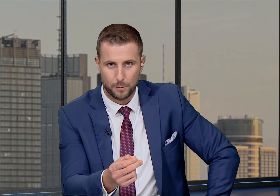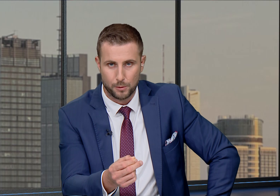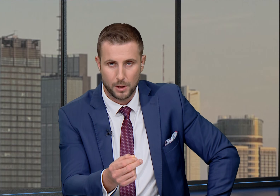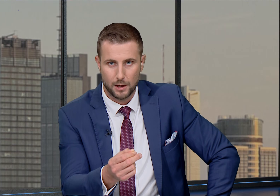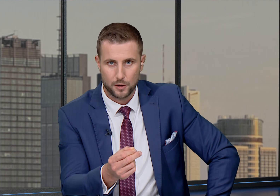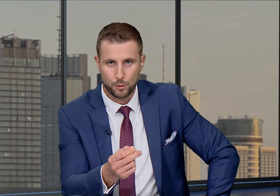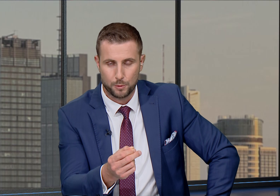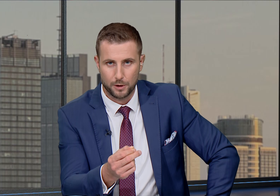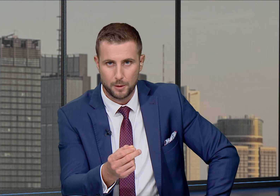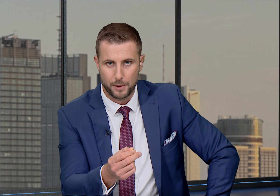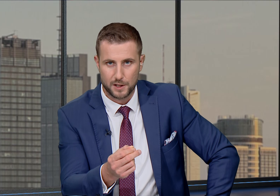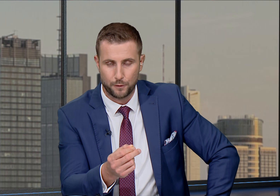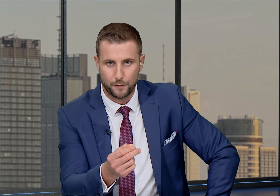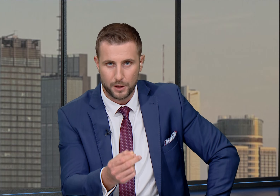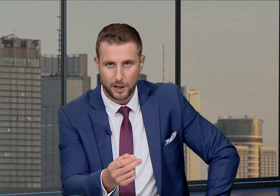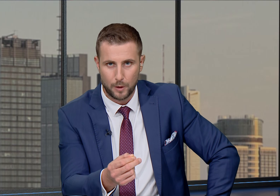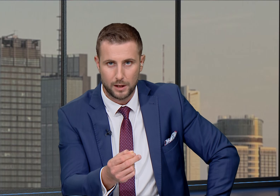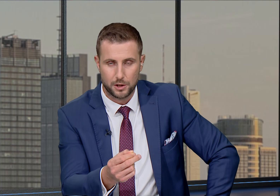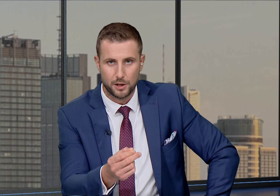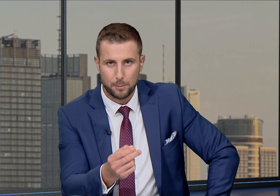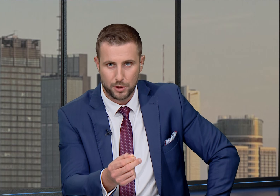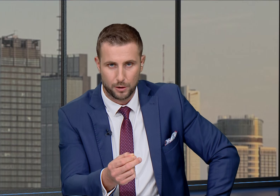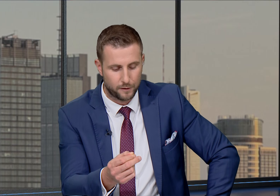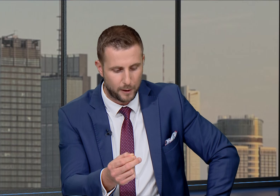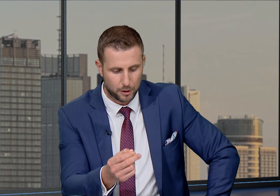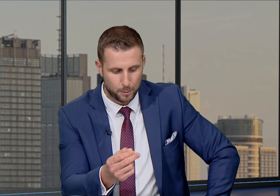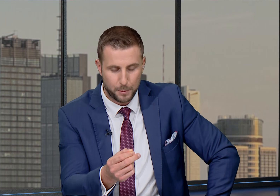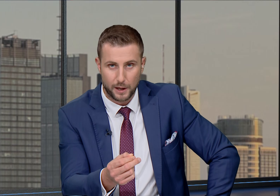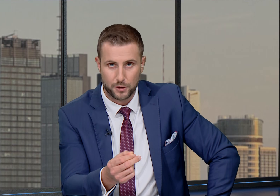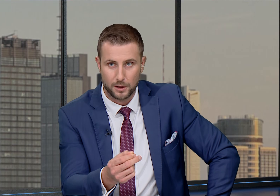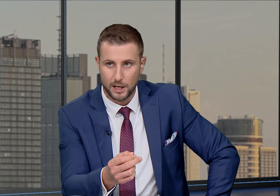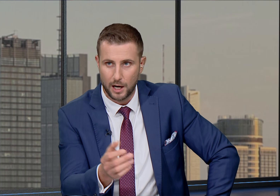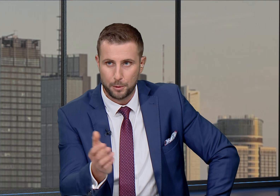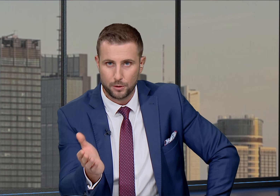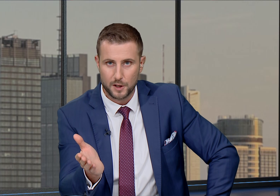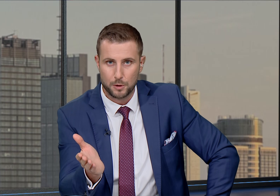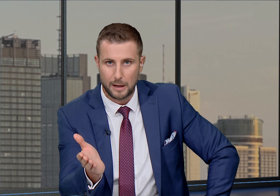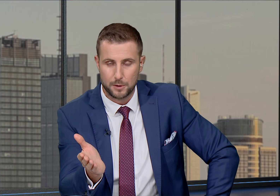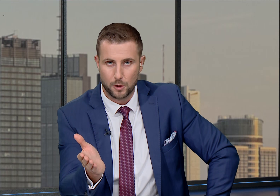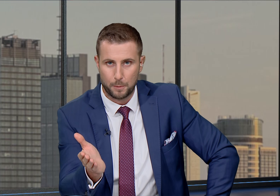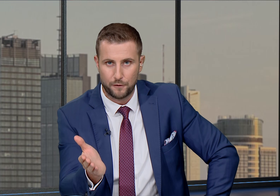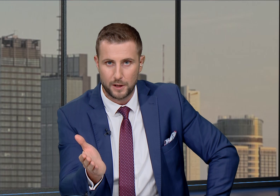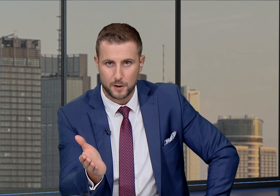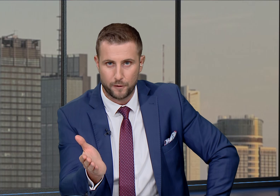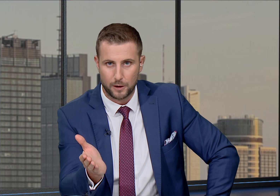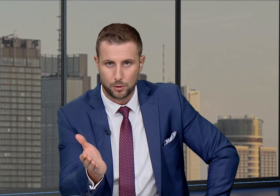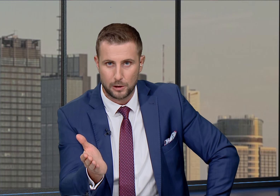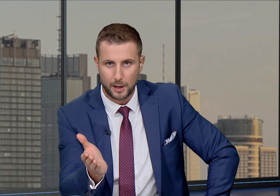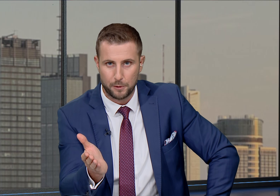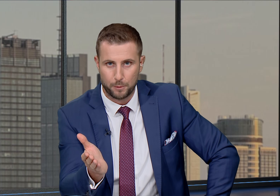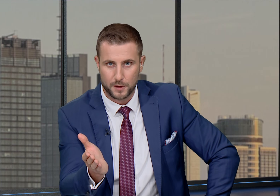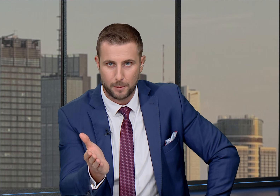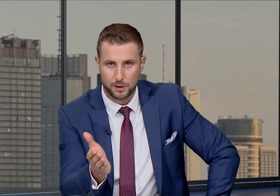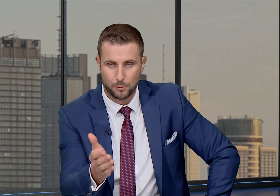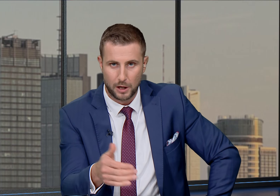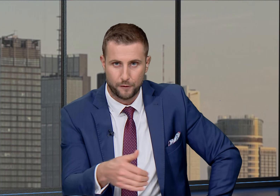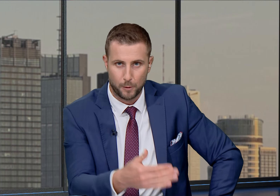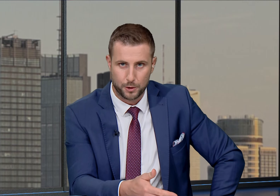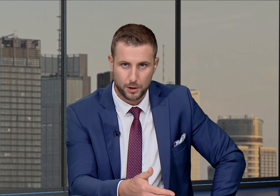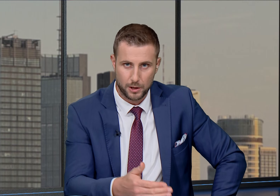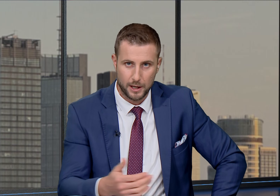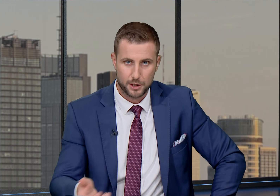nie zrobił. Służby i państwo wiedziało, ale się nie przygotowało. To po pierwsze. A po drugie słyszałem coś o prefinansowaniu, czyli najpierw Polska